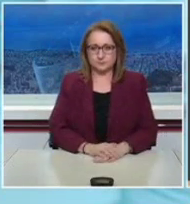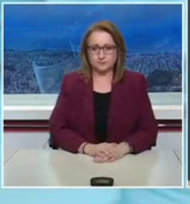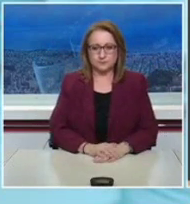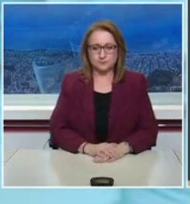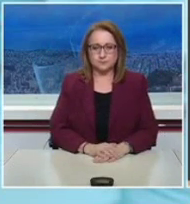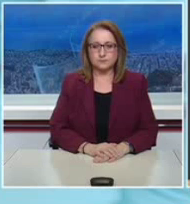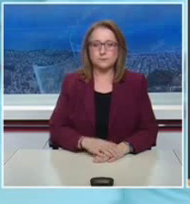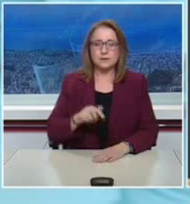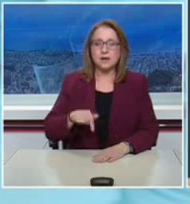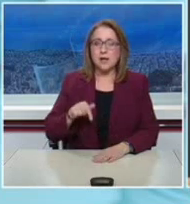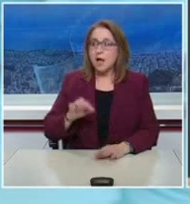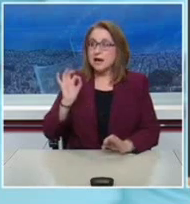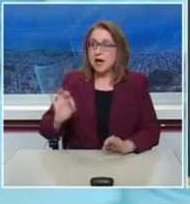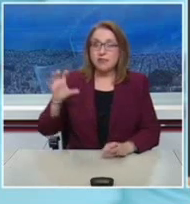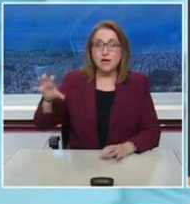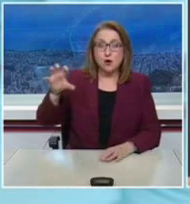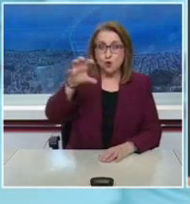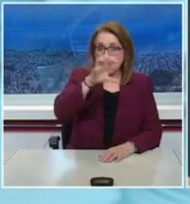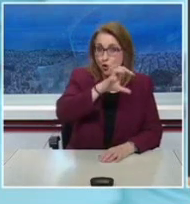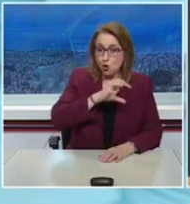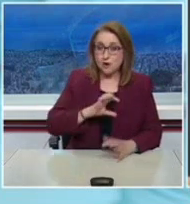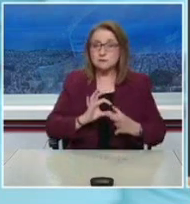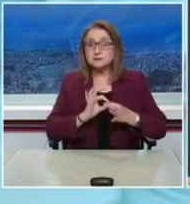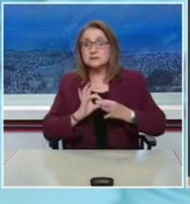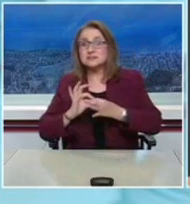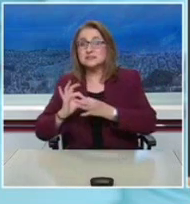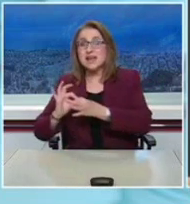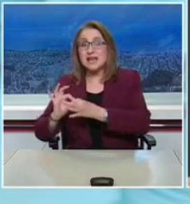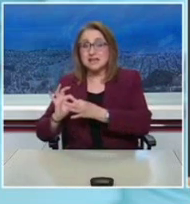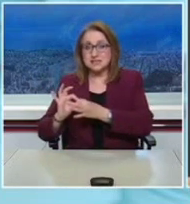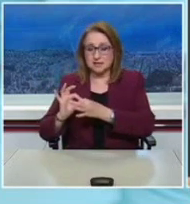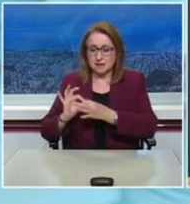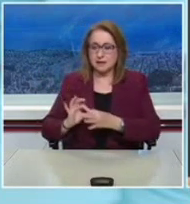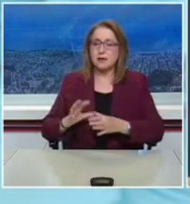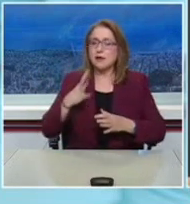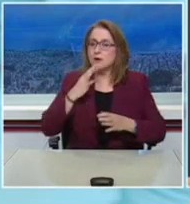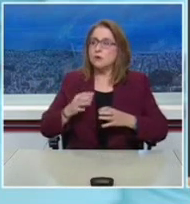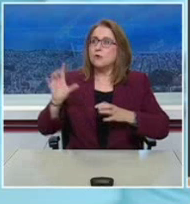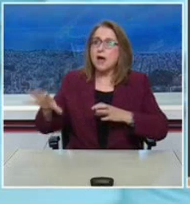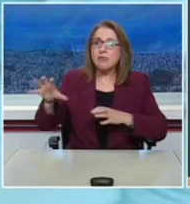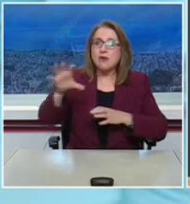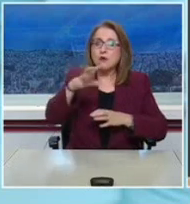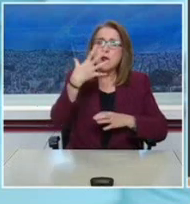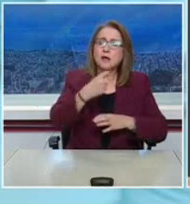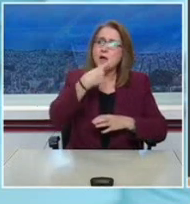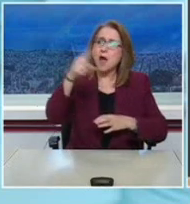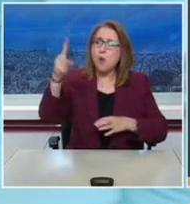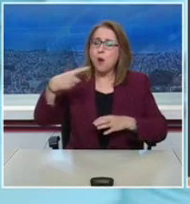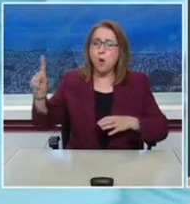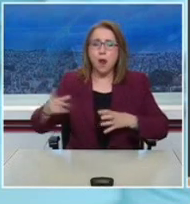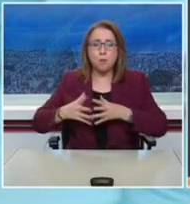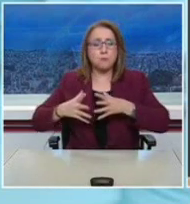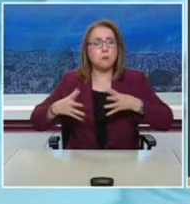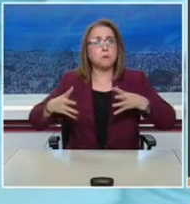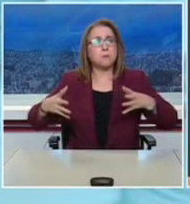τοπικές επιδημίες του ιού σε κάθε χώρα του κόσμου συνεχίζονται με διαφορετική ταχύτητα αύξησης και σε χώρα αλλά και σε κάθε